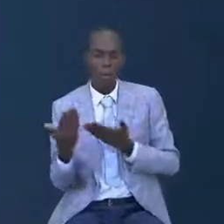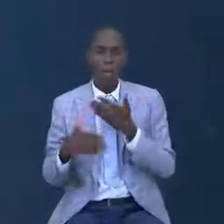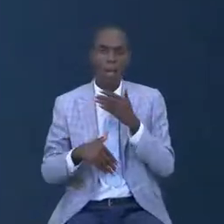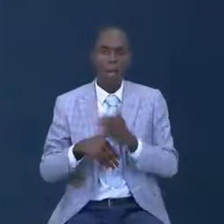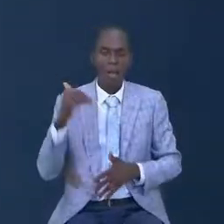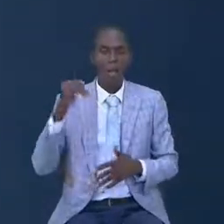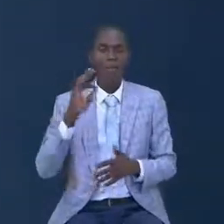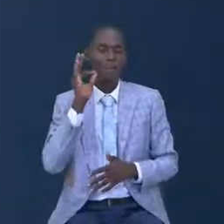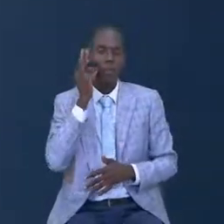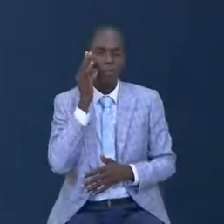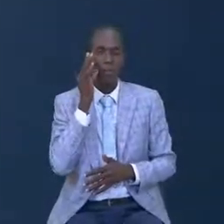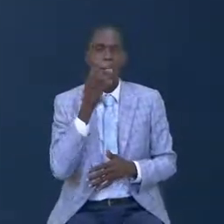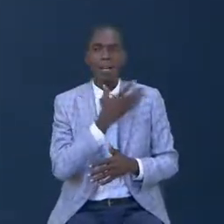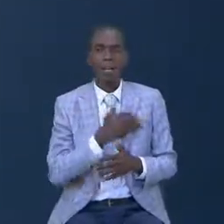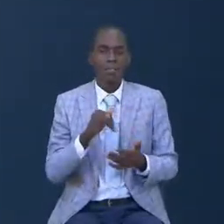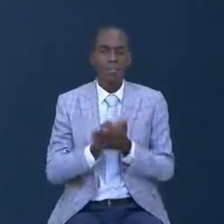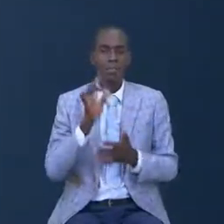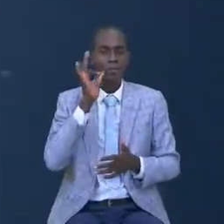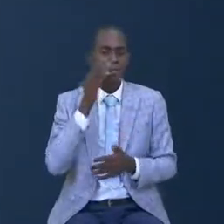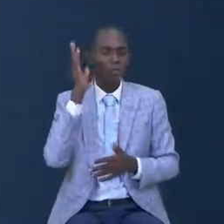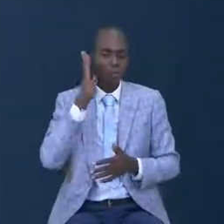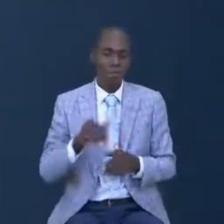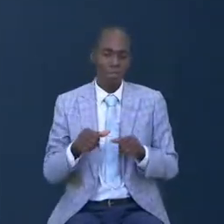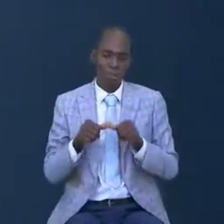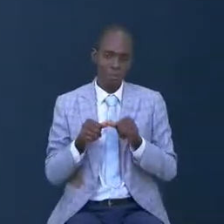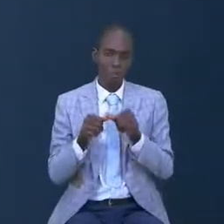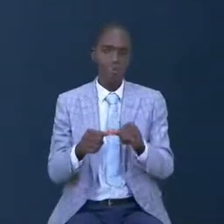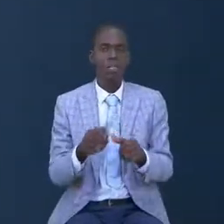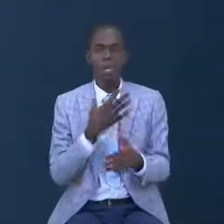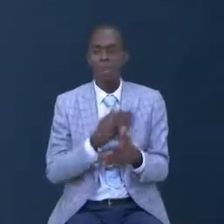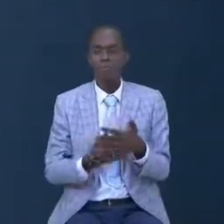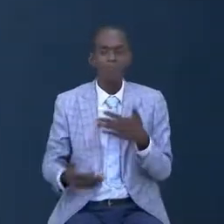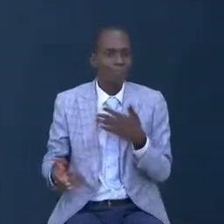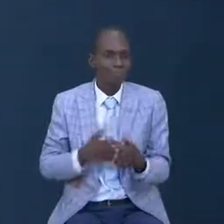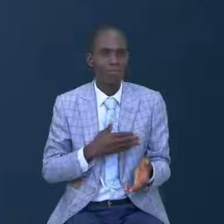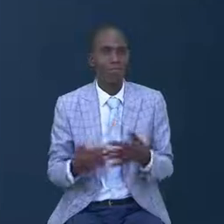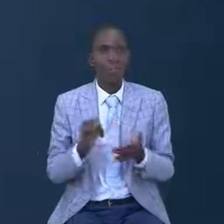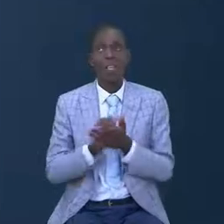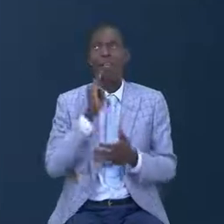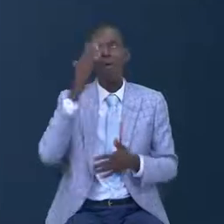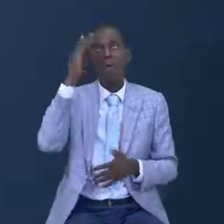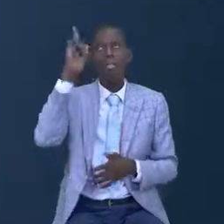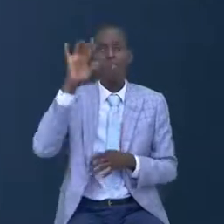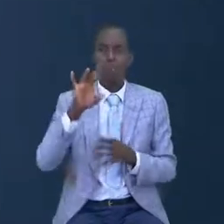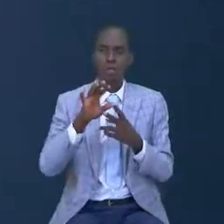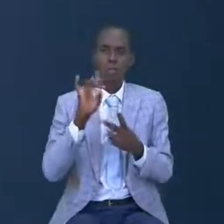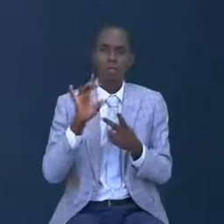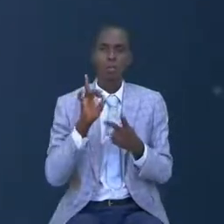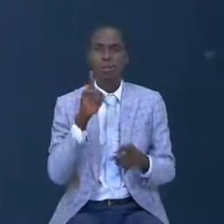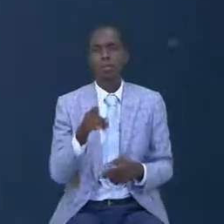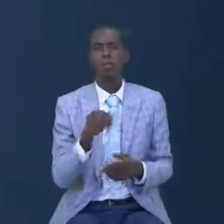Afin que vous alliez, que tu ailles, que vous allez, que vous portez du fruit et que votre fruit